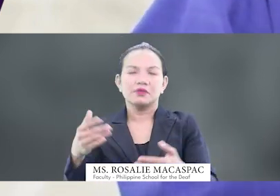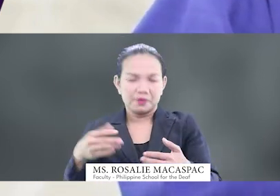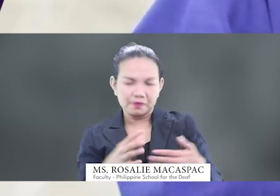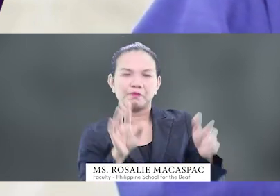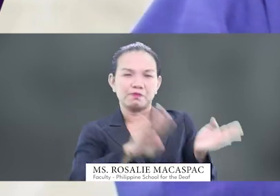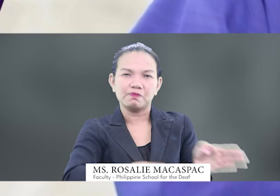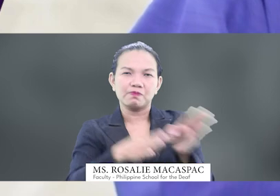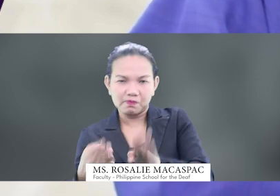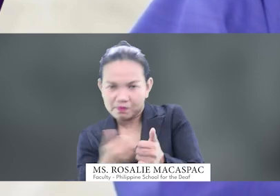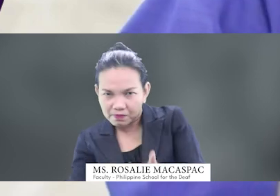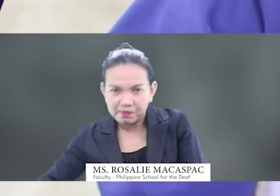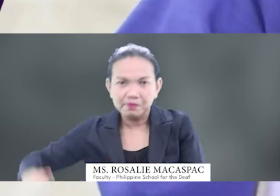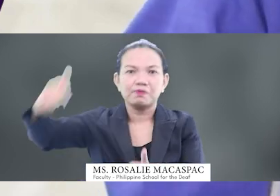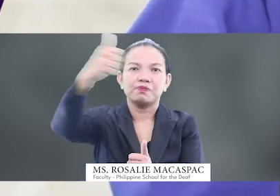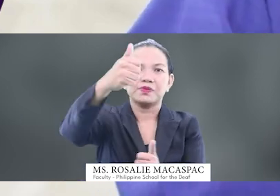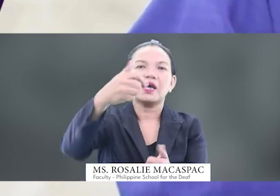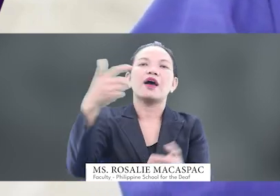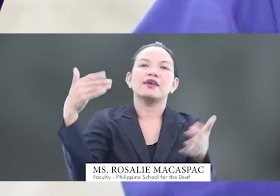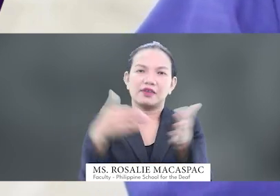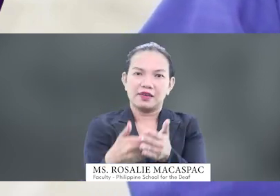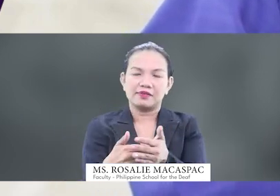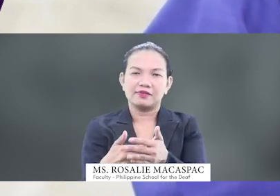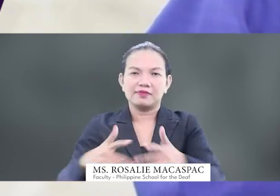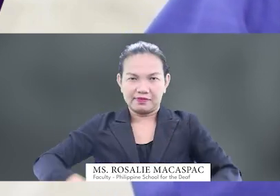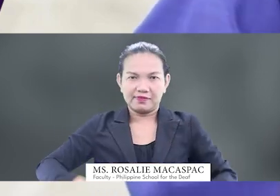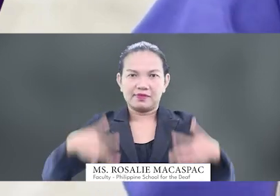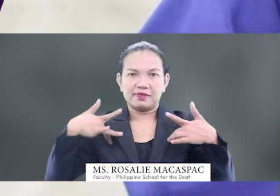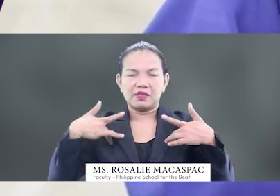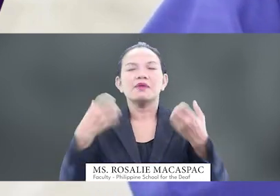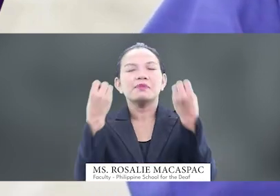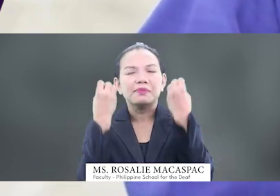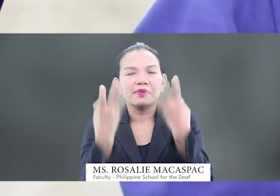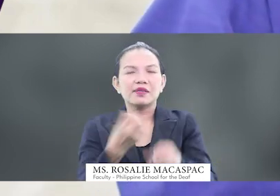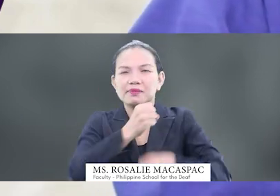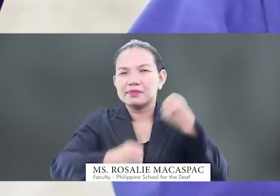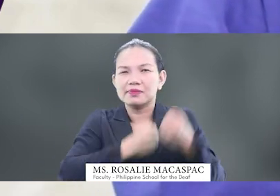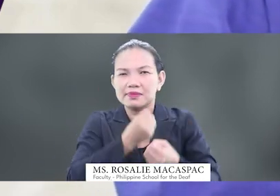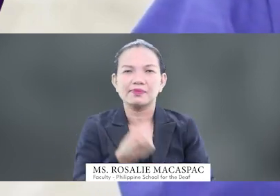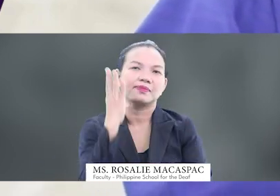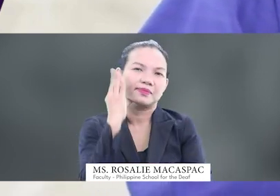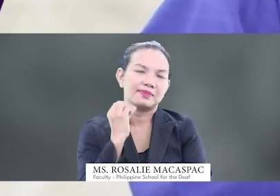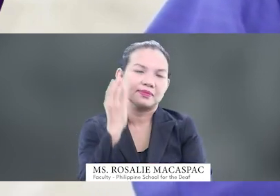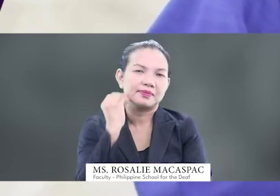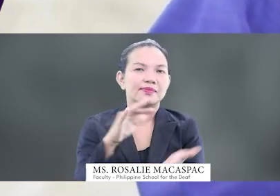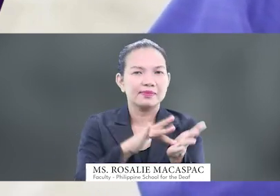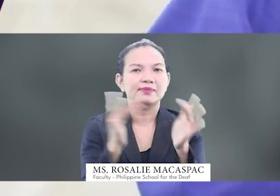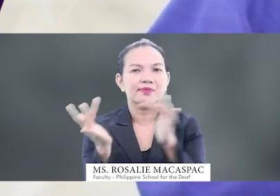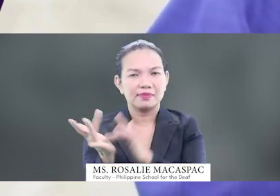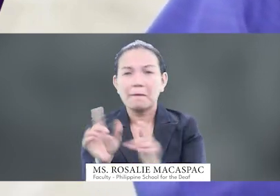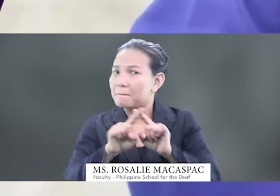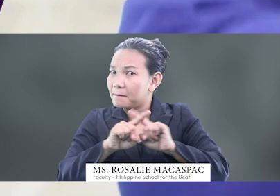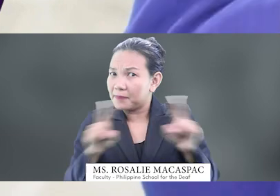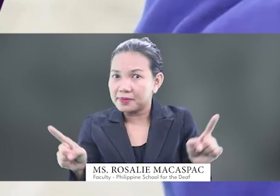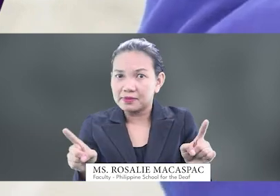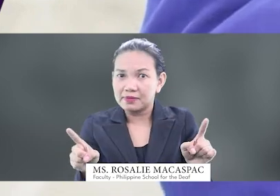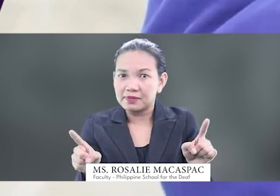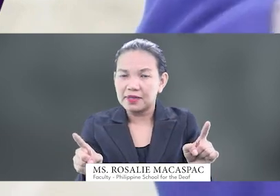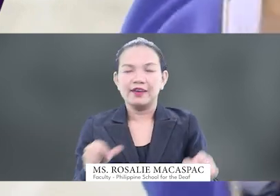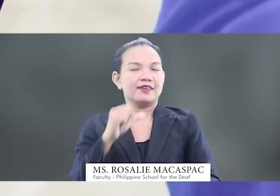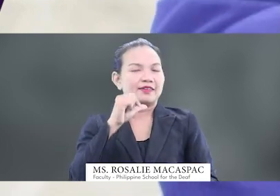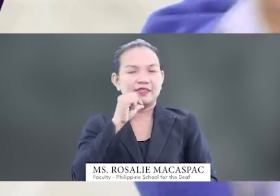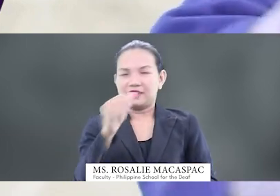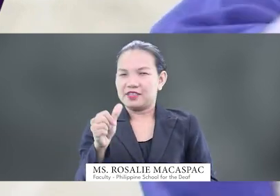magagapi niya ang kamatayan at muling mabubuhay. Maraming sakripisyong mararanasan si Jesus,